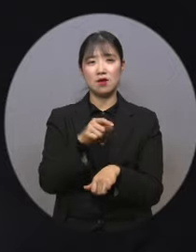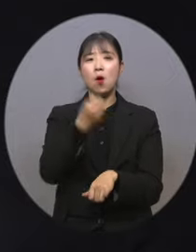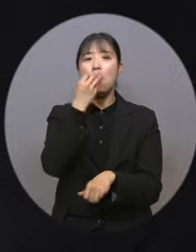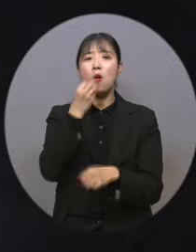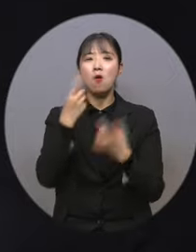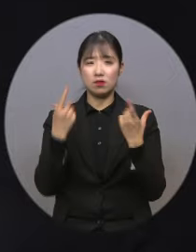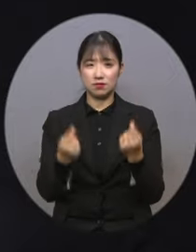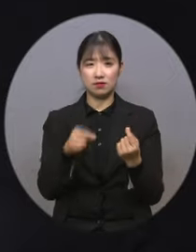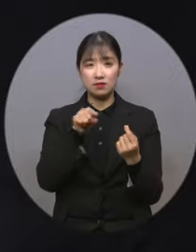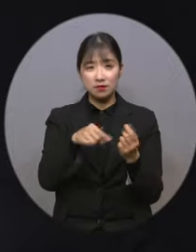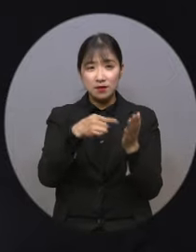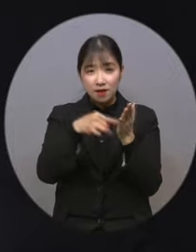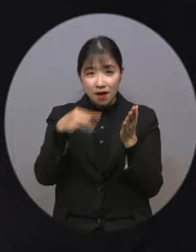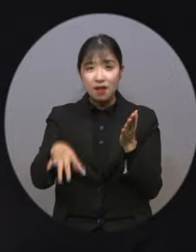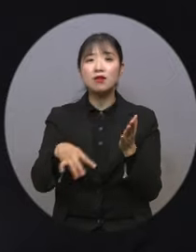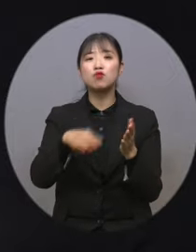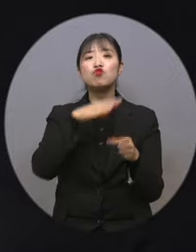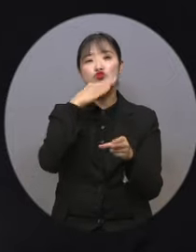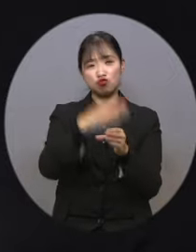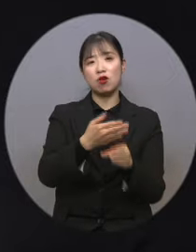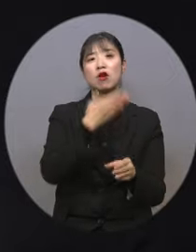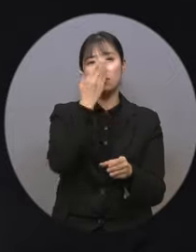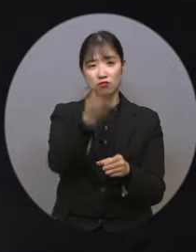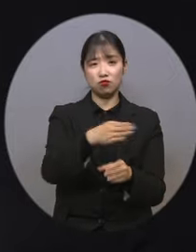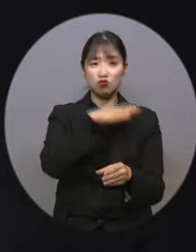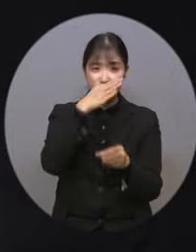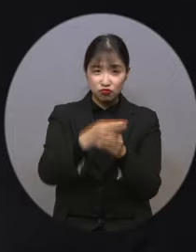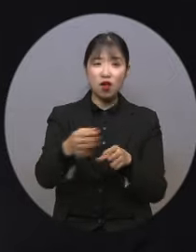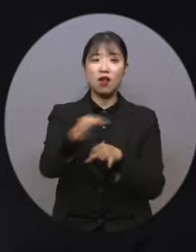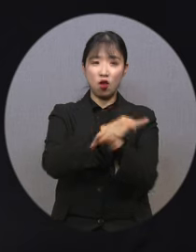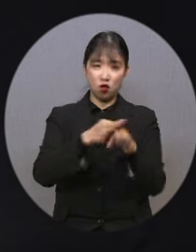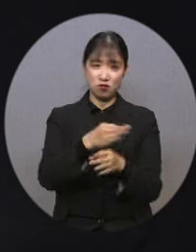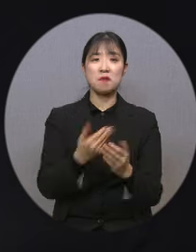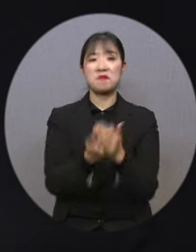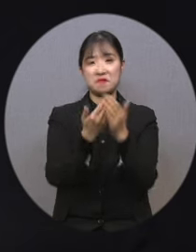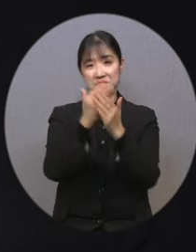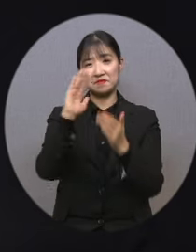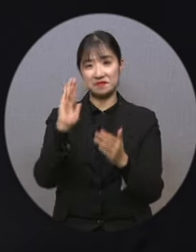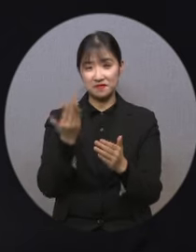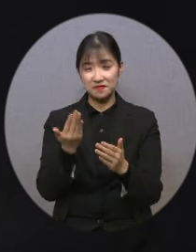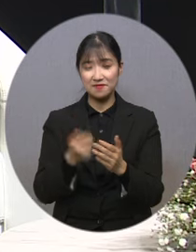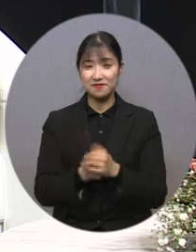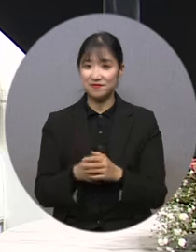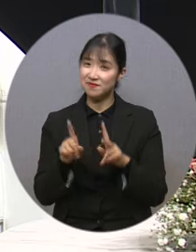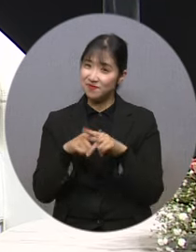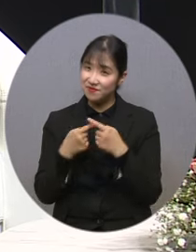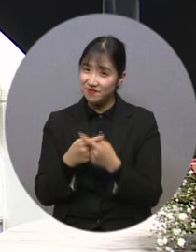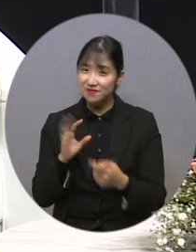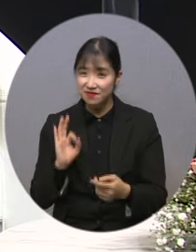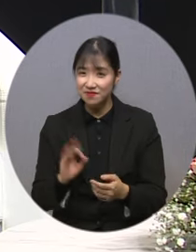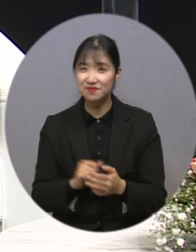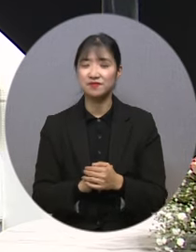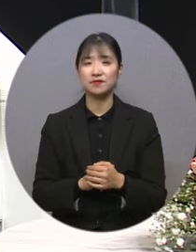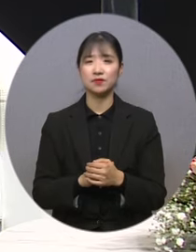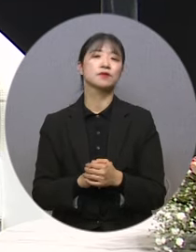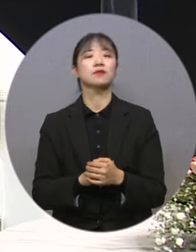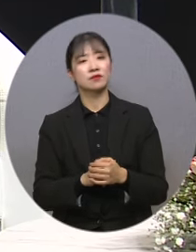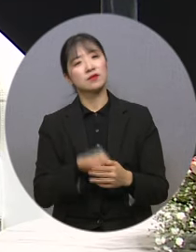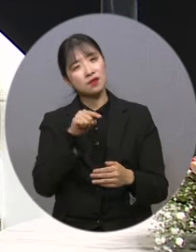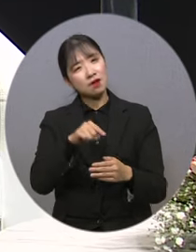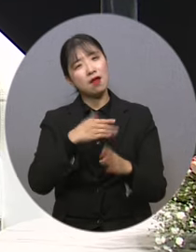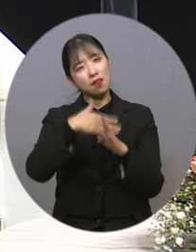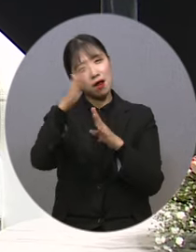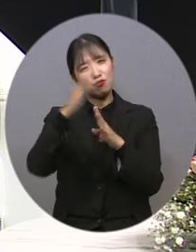체험하고 그 세금을 북한 나한테 주는 거예요 그 북한 경제가 일어나 겠죠 부서 지혜가 줘 예 그건 이제 남복